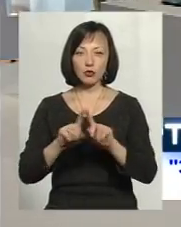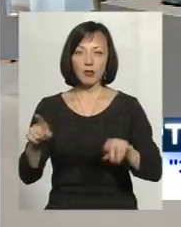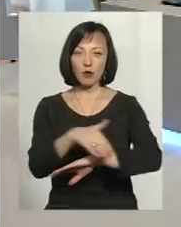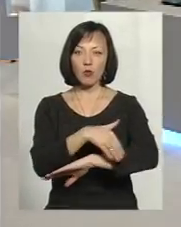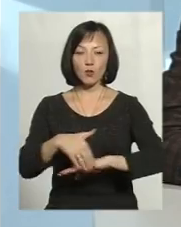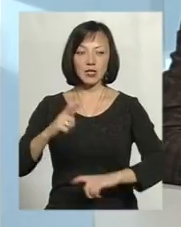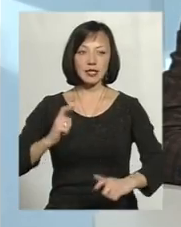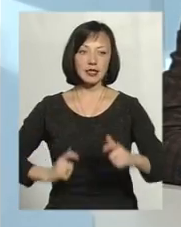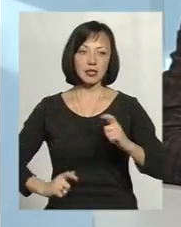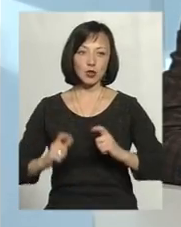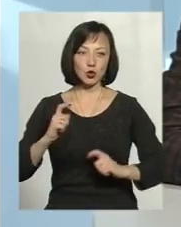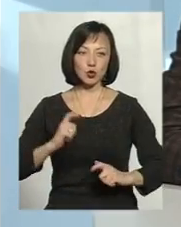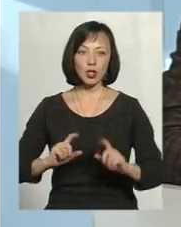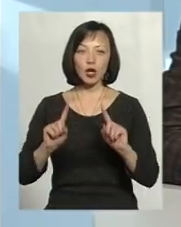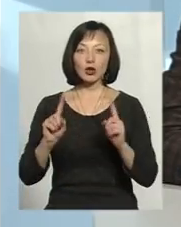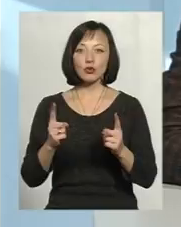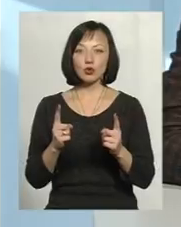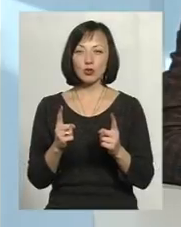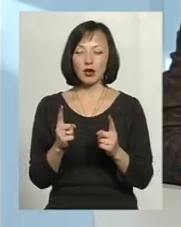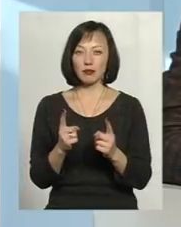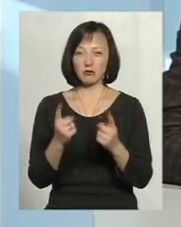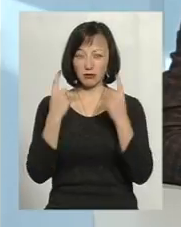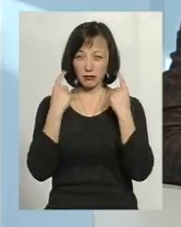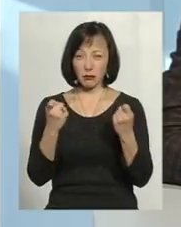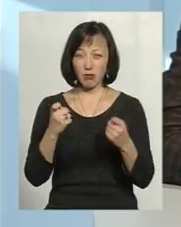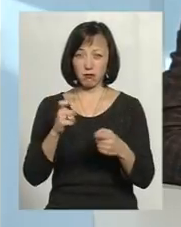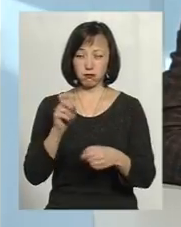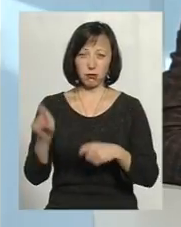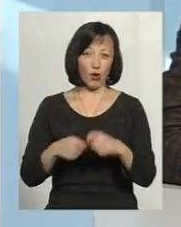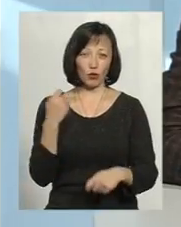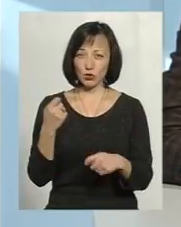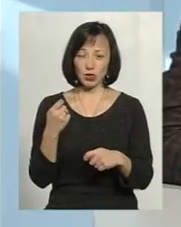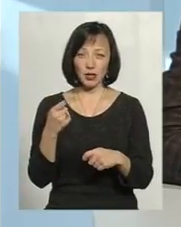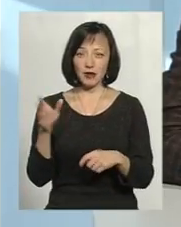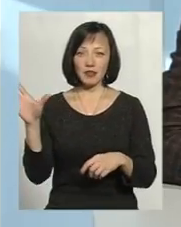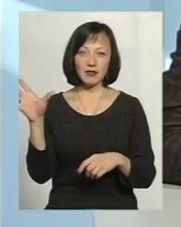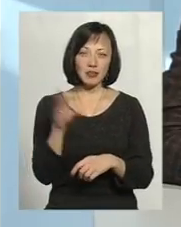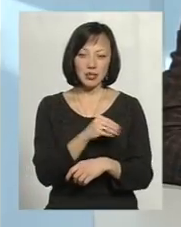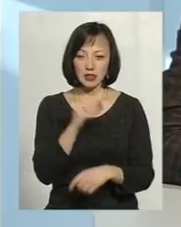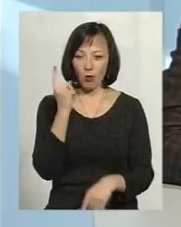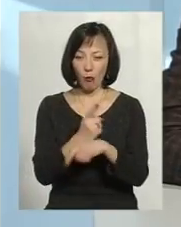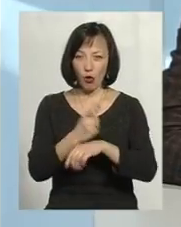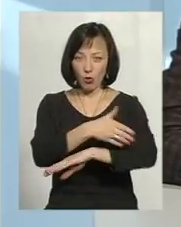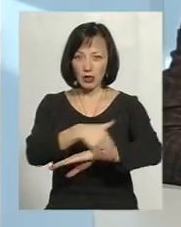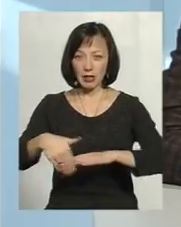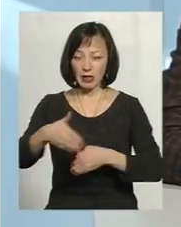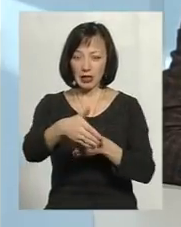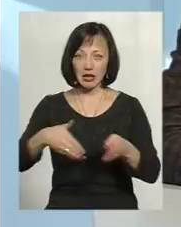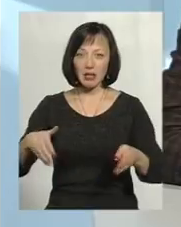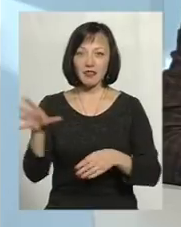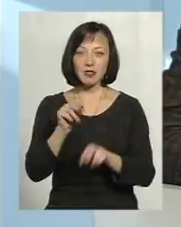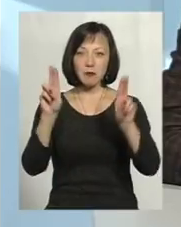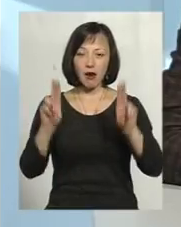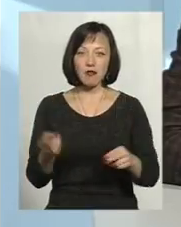Інститутській. Дуже-дуже кричущі порушення, дуже вопіюще просто. Порушені всі червоні лінії, порушені всі правила